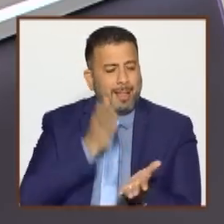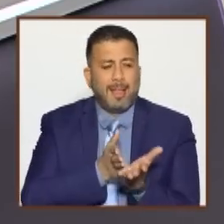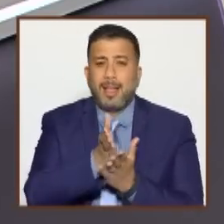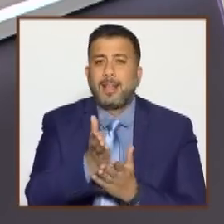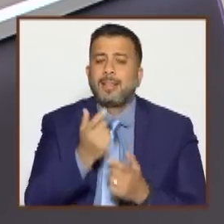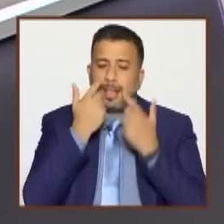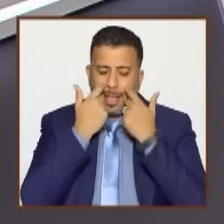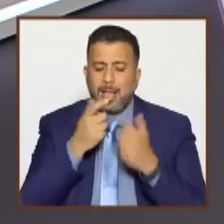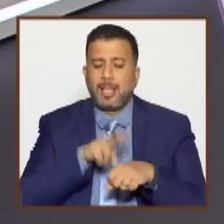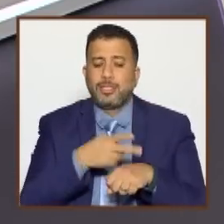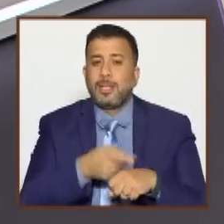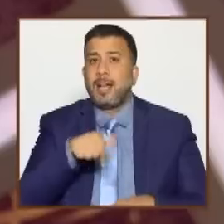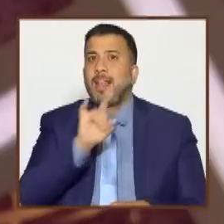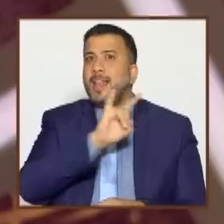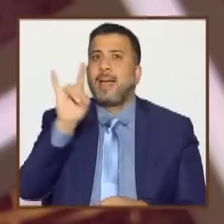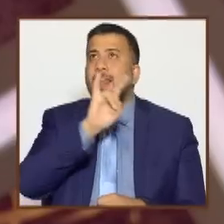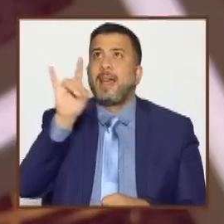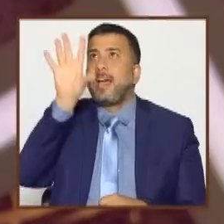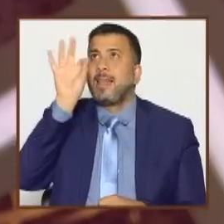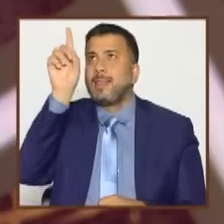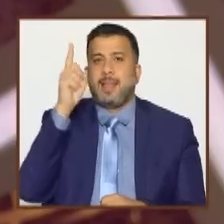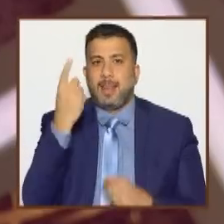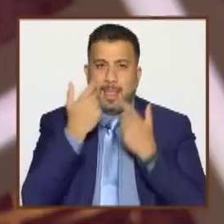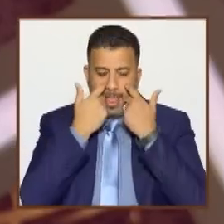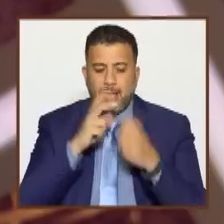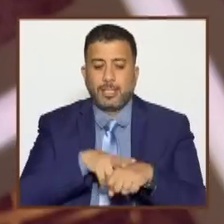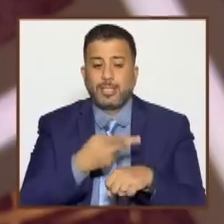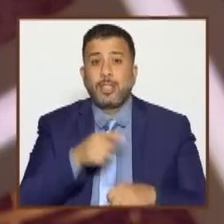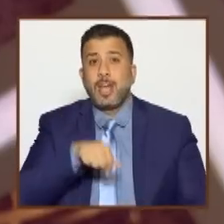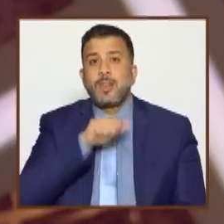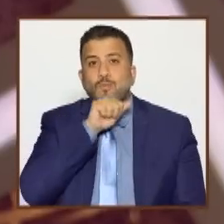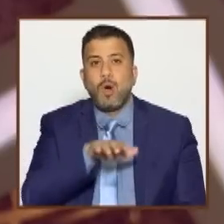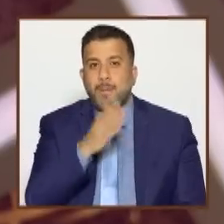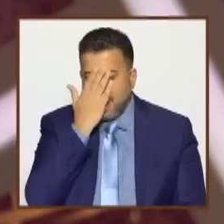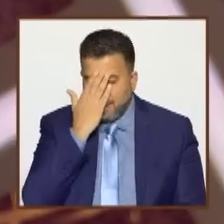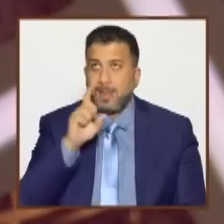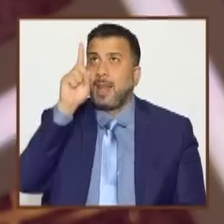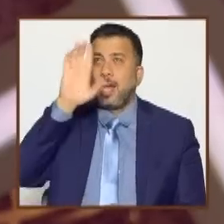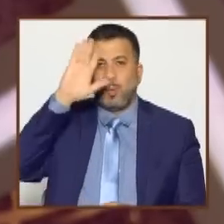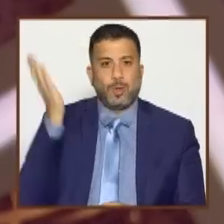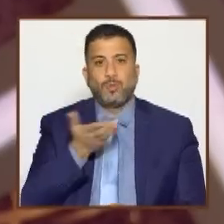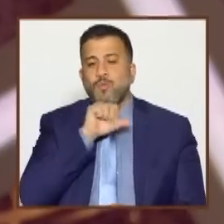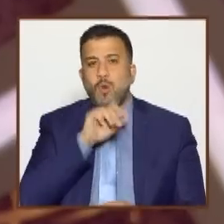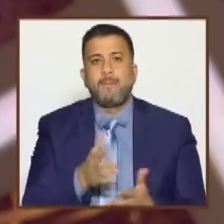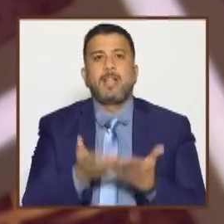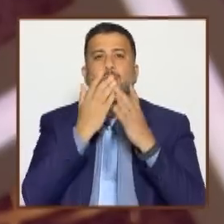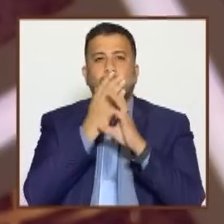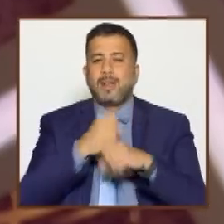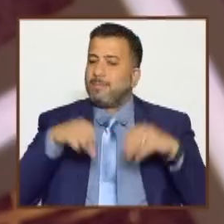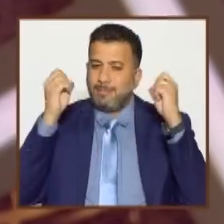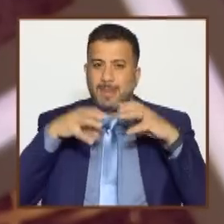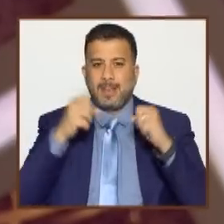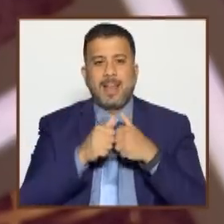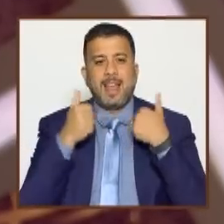وأشهد أن لا إله إلا الله وحده لا شريك له، وأشهد أن محمدا عبده ورسوله، صلى الله وسلم